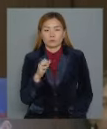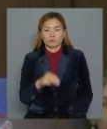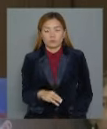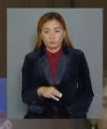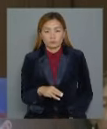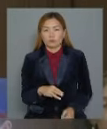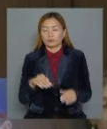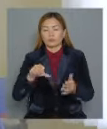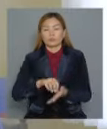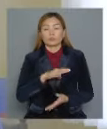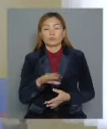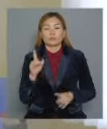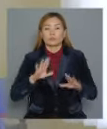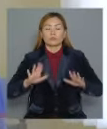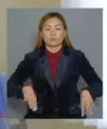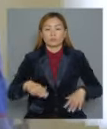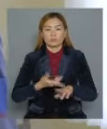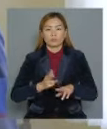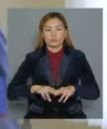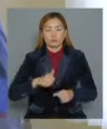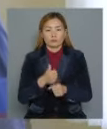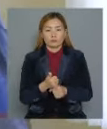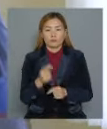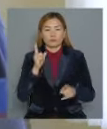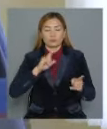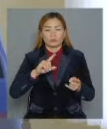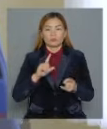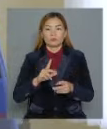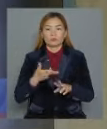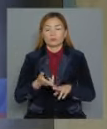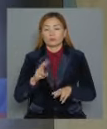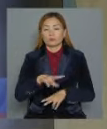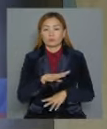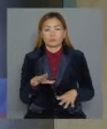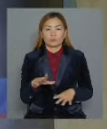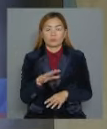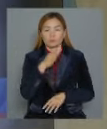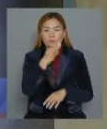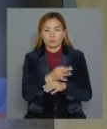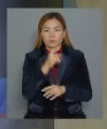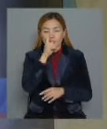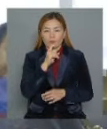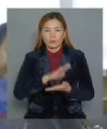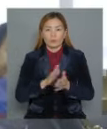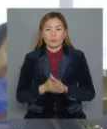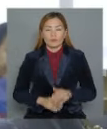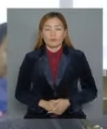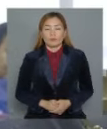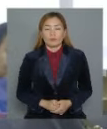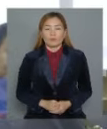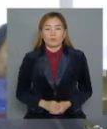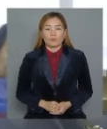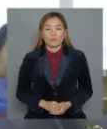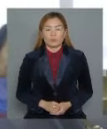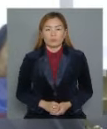төбе көрсетпеді. Көп жиында көлеңкесінде жоқ басшының кеңеске неге келмегенін ешкім түсіне алмады, һәм түсіндіре алмады.